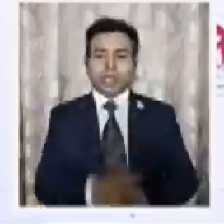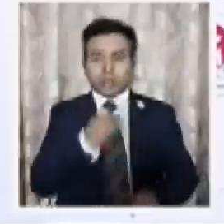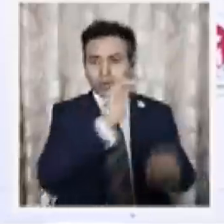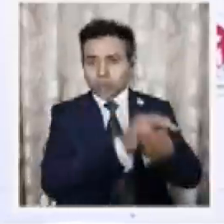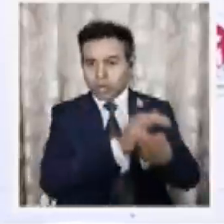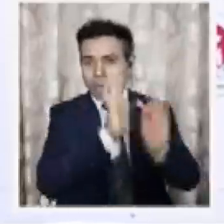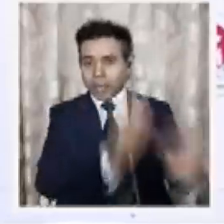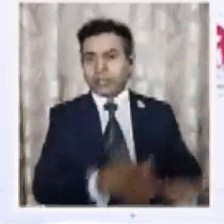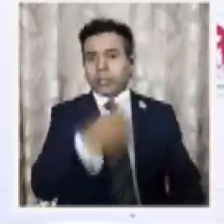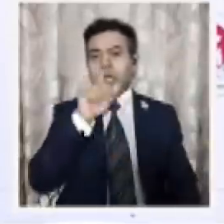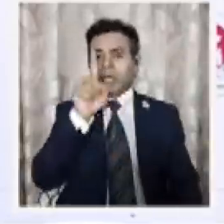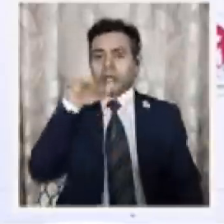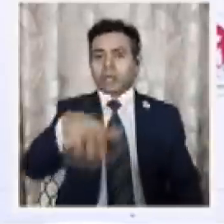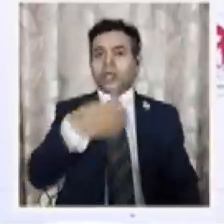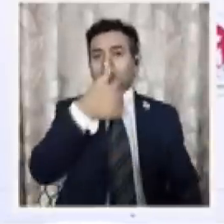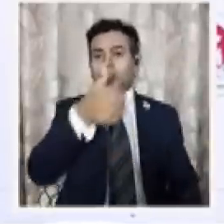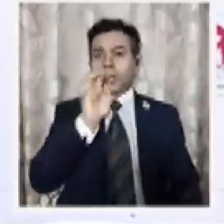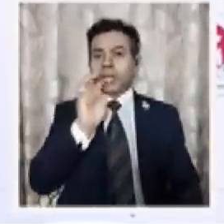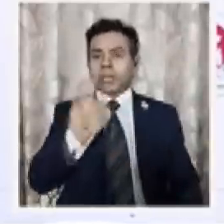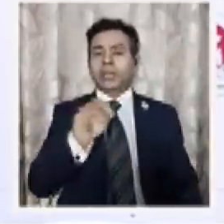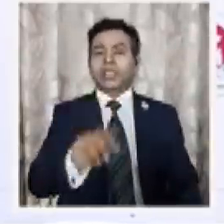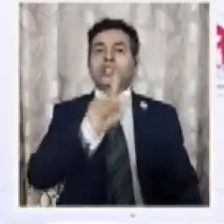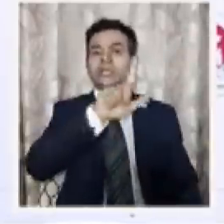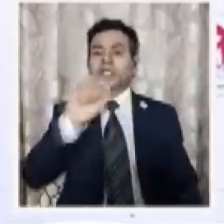24,21,764টি। বর্তমানে কেন্দ্রীয় ঔষধাগারে মজুদ আছে